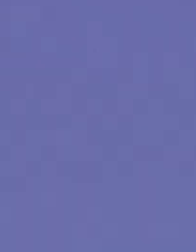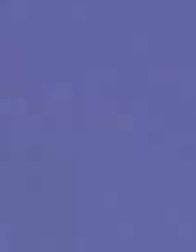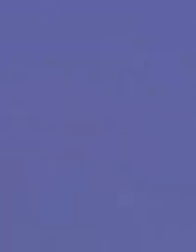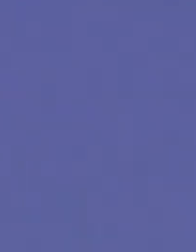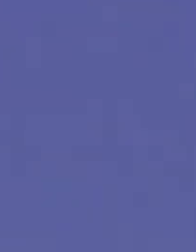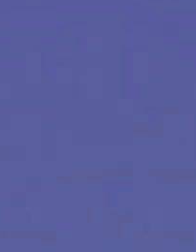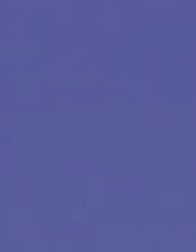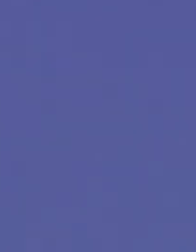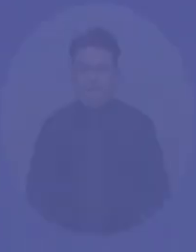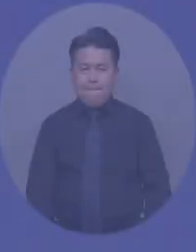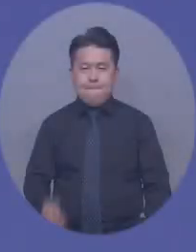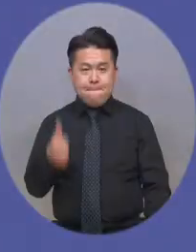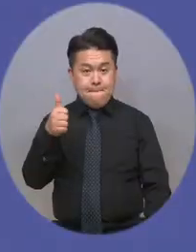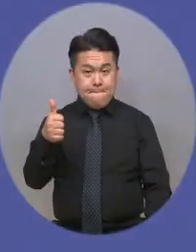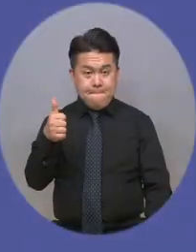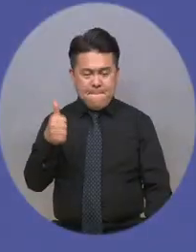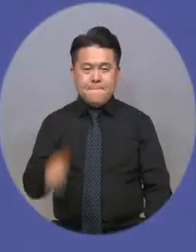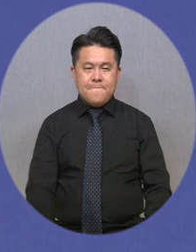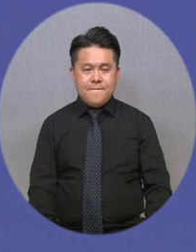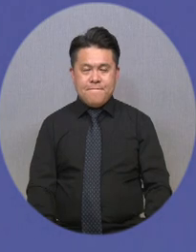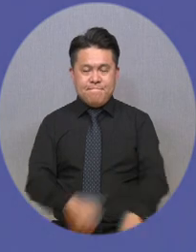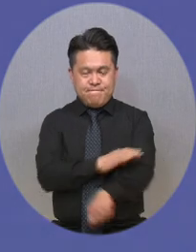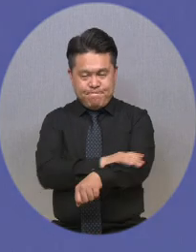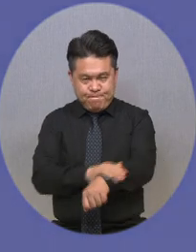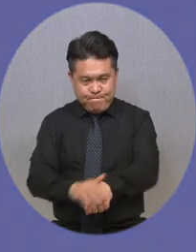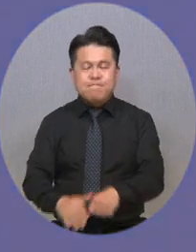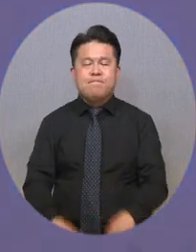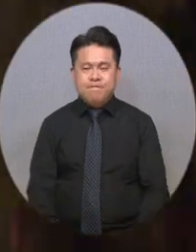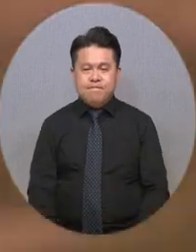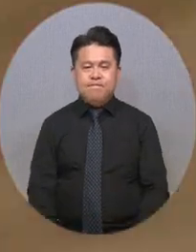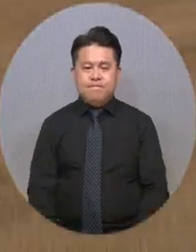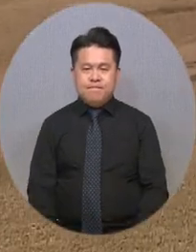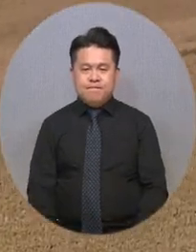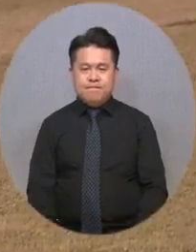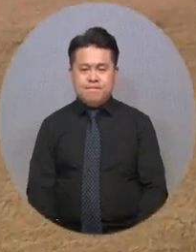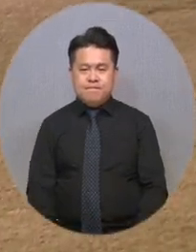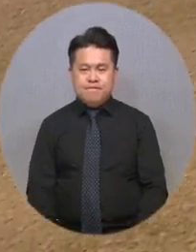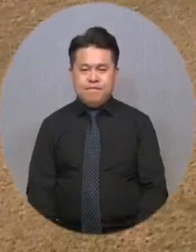아, 굿샷. 잘 쳤어.